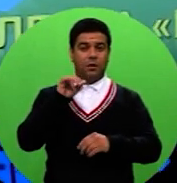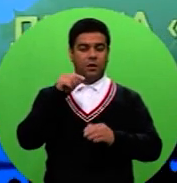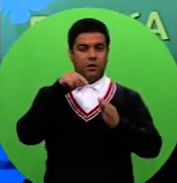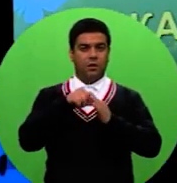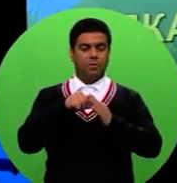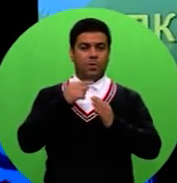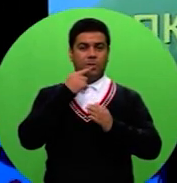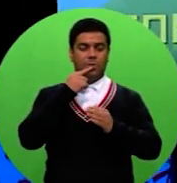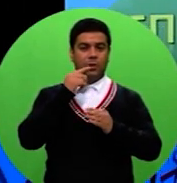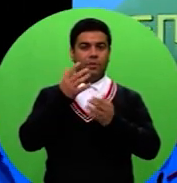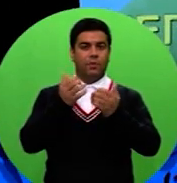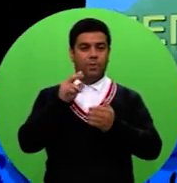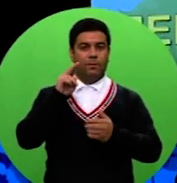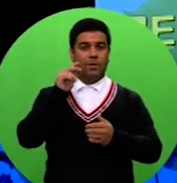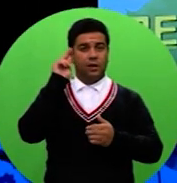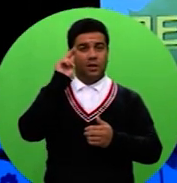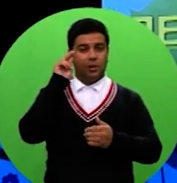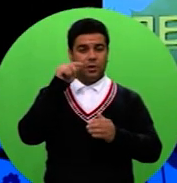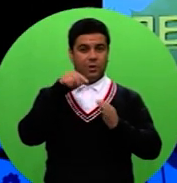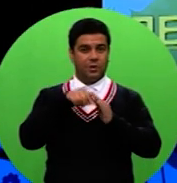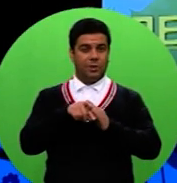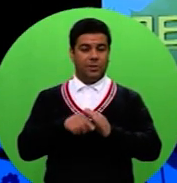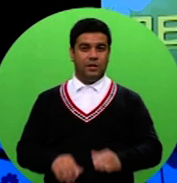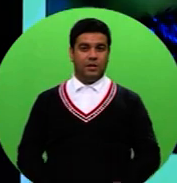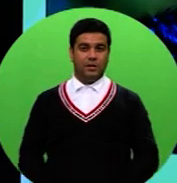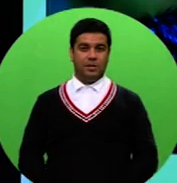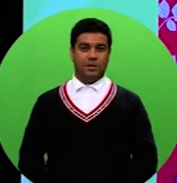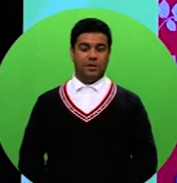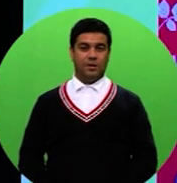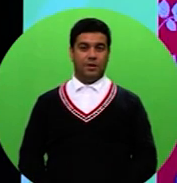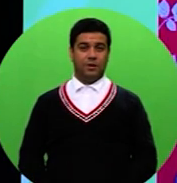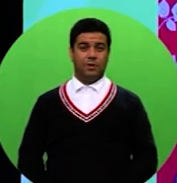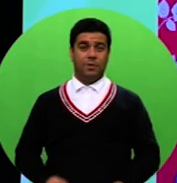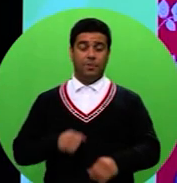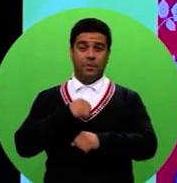Медведь-панда в переводе с китайского означает пожиратель бамбука.